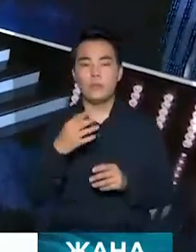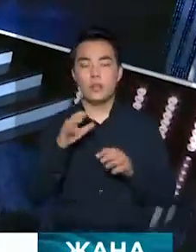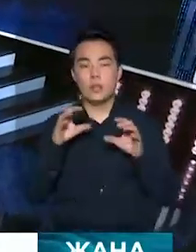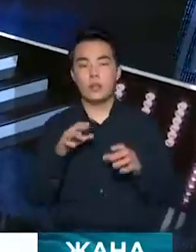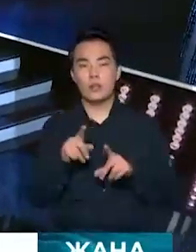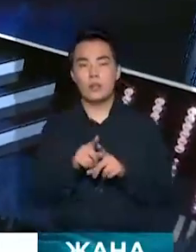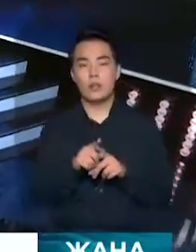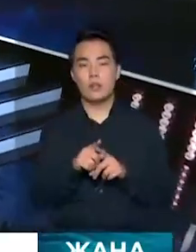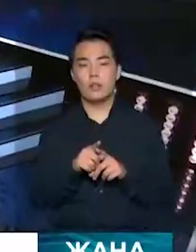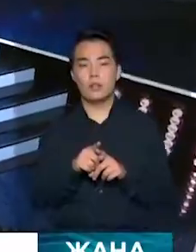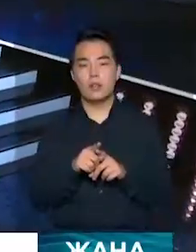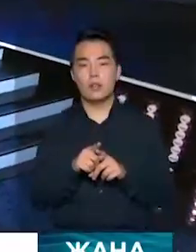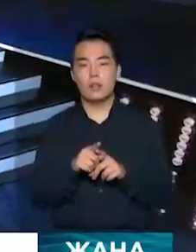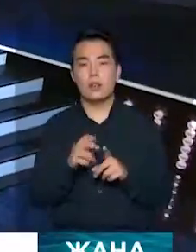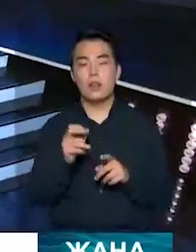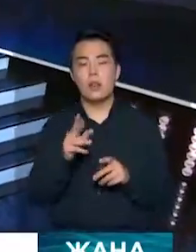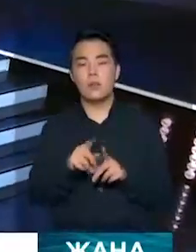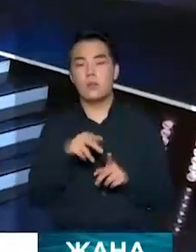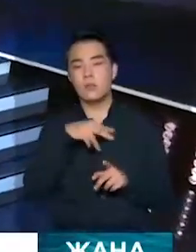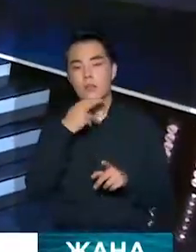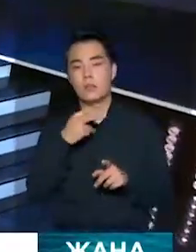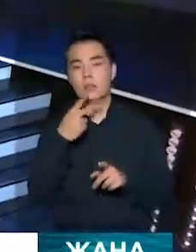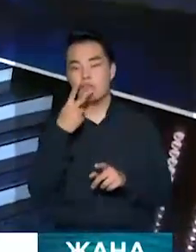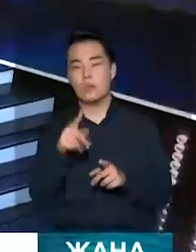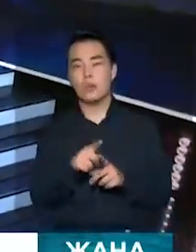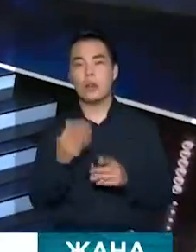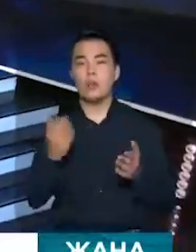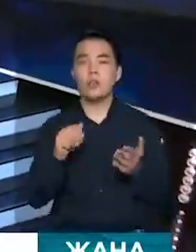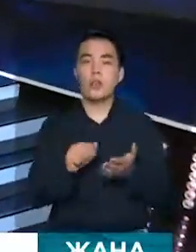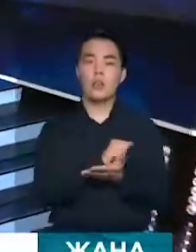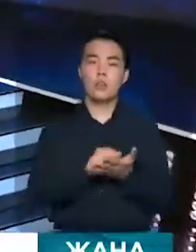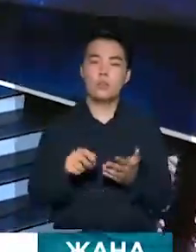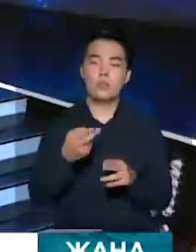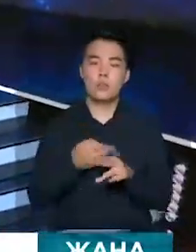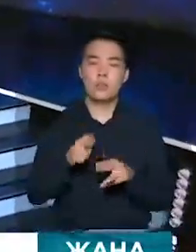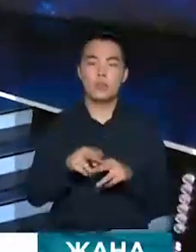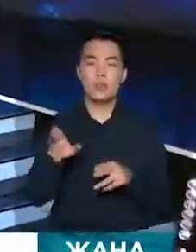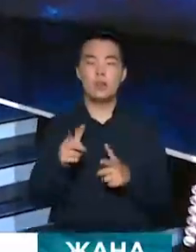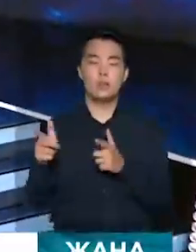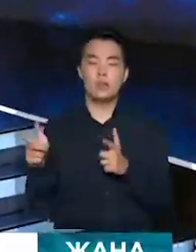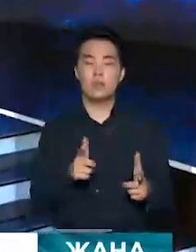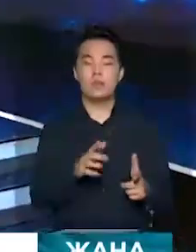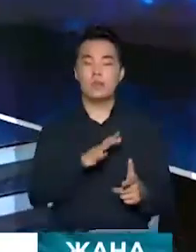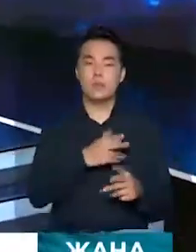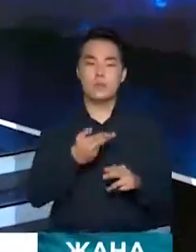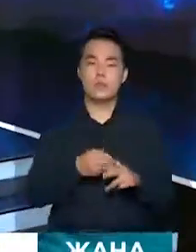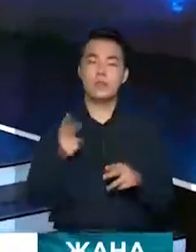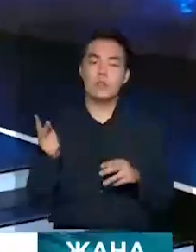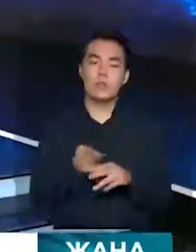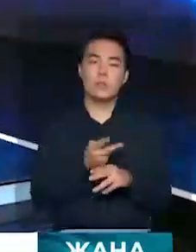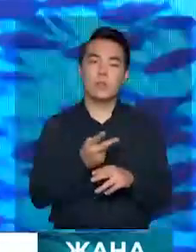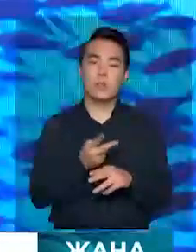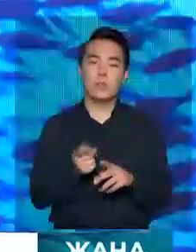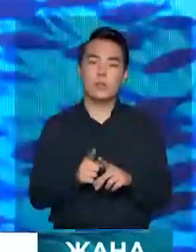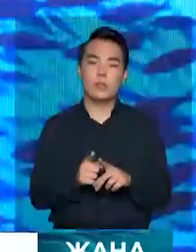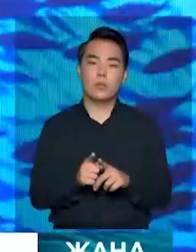балық өсіру шаруашылығын қалай құру керек, неден бастау керек, қандай құжаттар керек, бәрін жариялап қойдық. Біріншіден. Екіншіден,